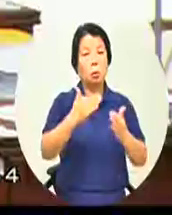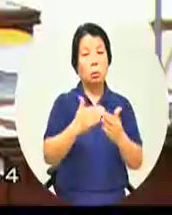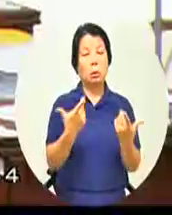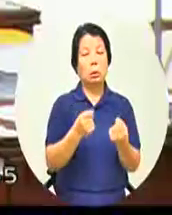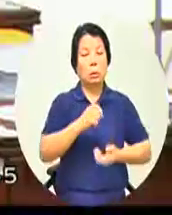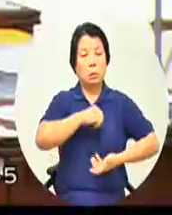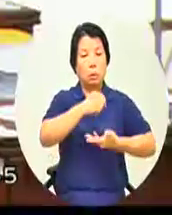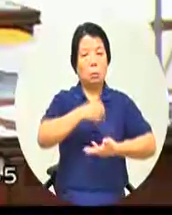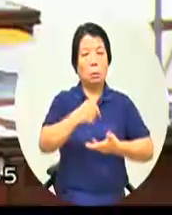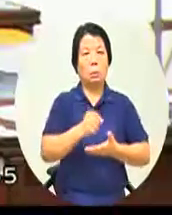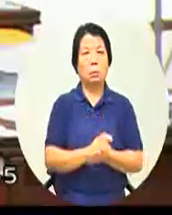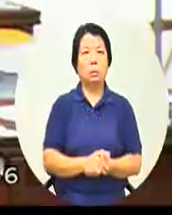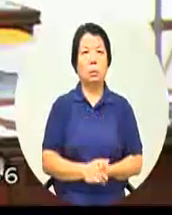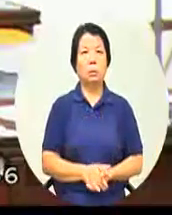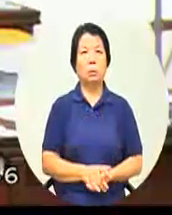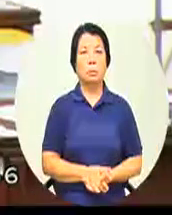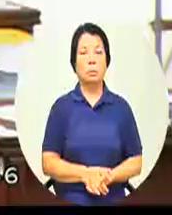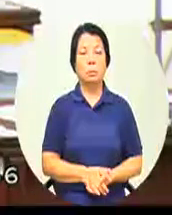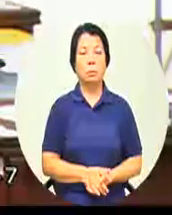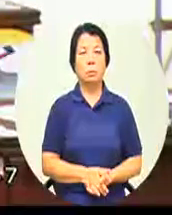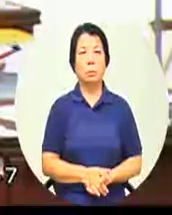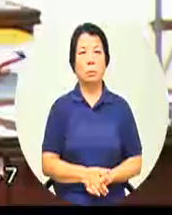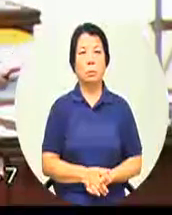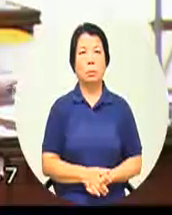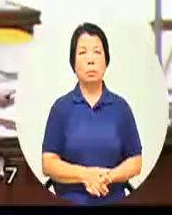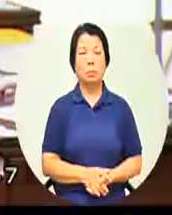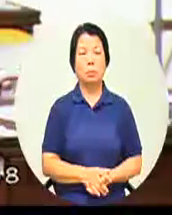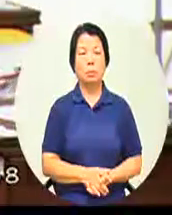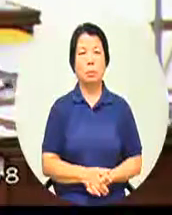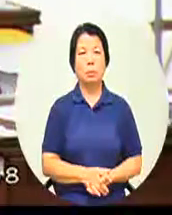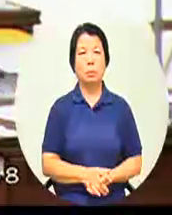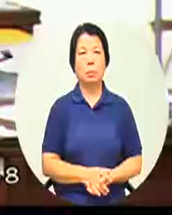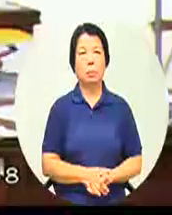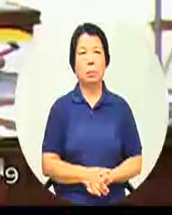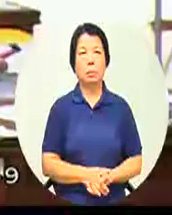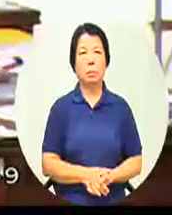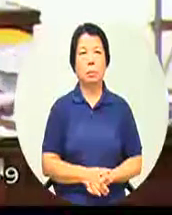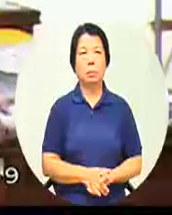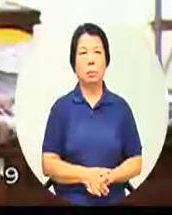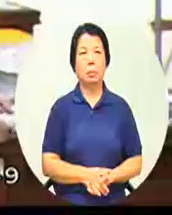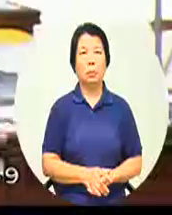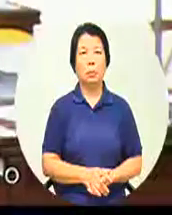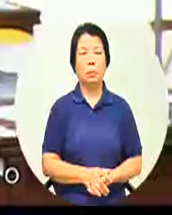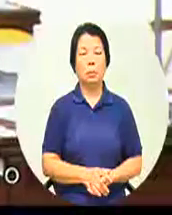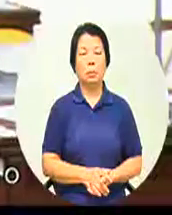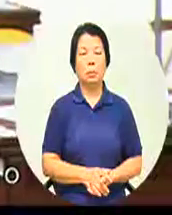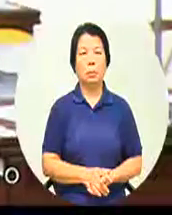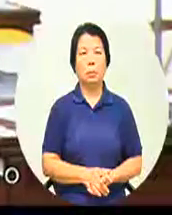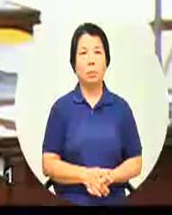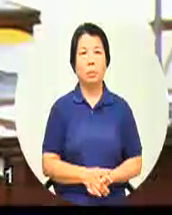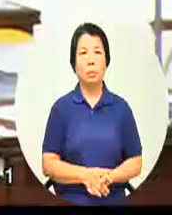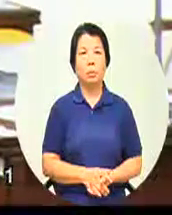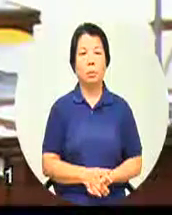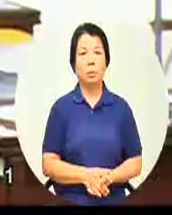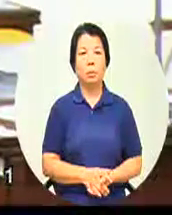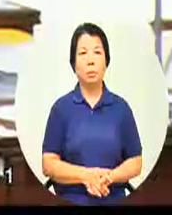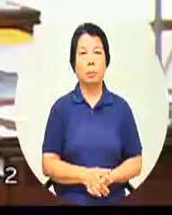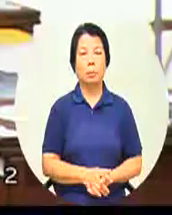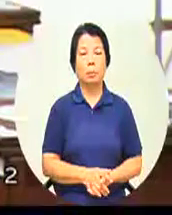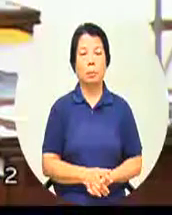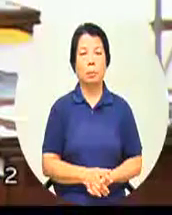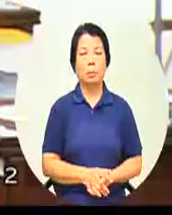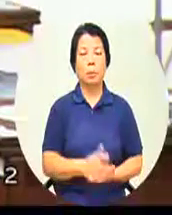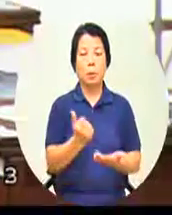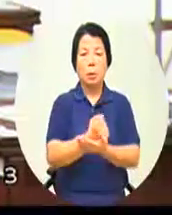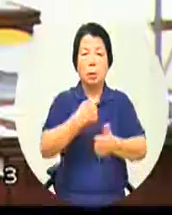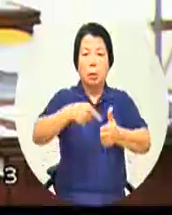道理各方面的嘛，哦，这个几点对不对？哦，就是讲下当讲哦，咱请一个来重视一下，我们